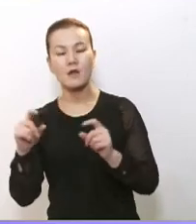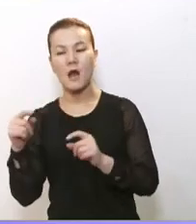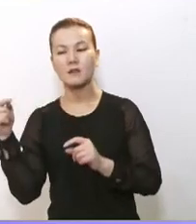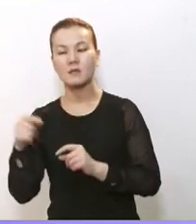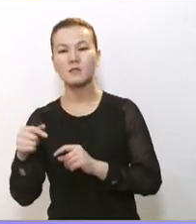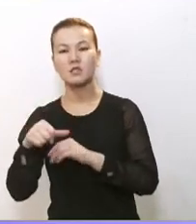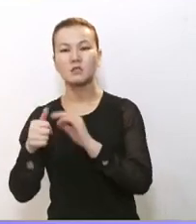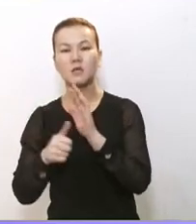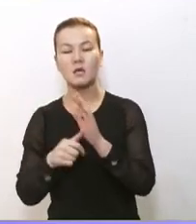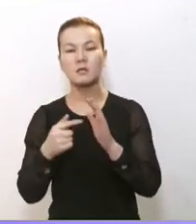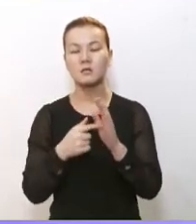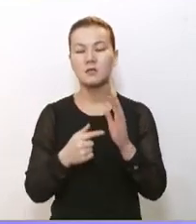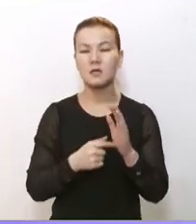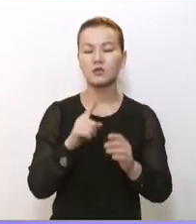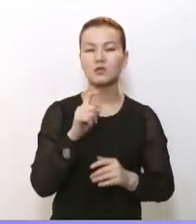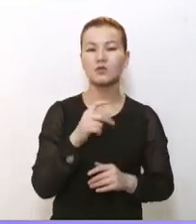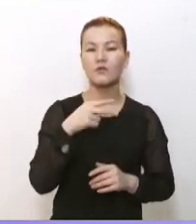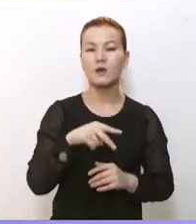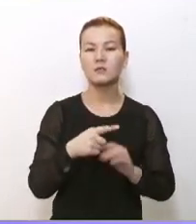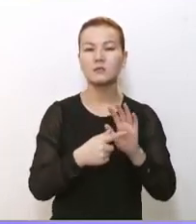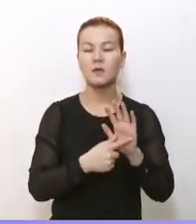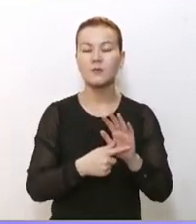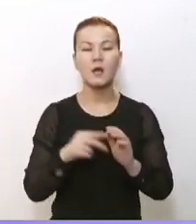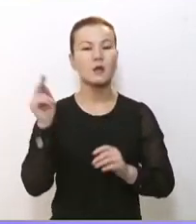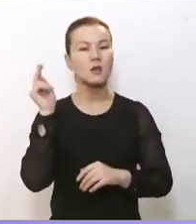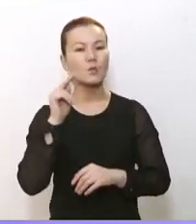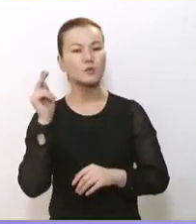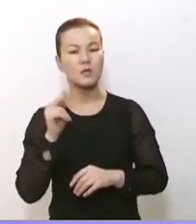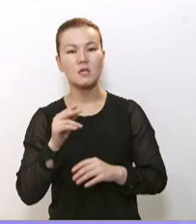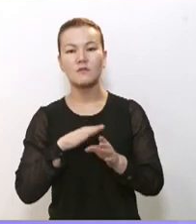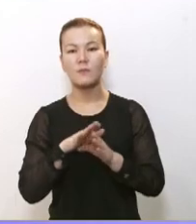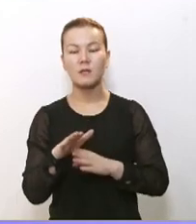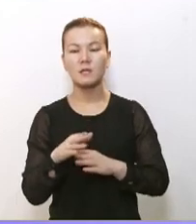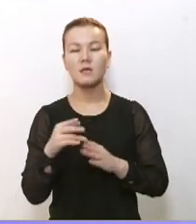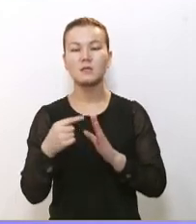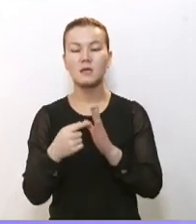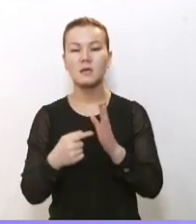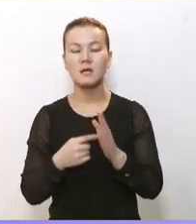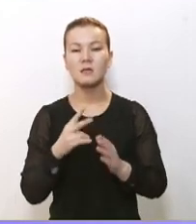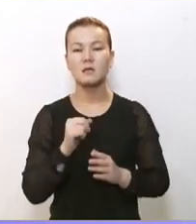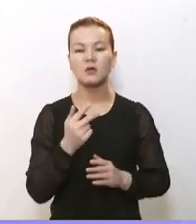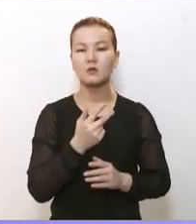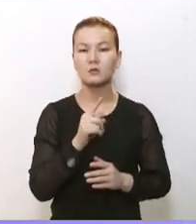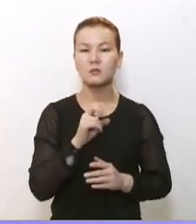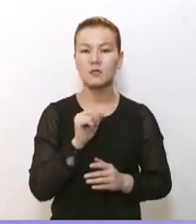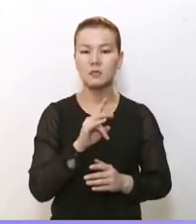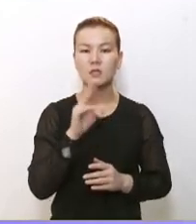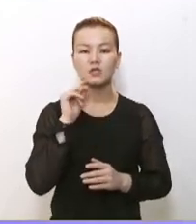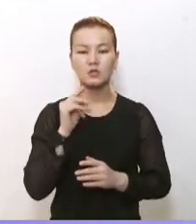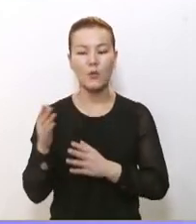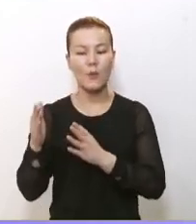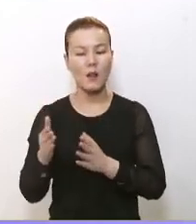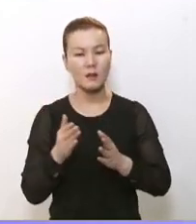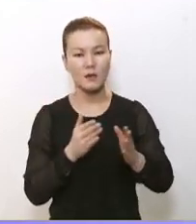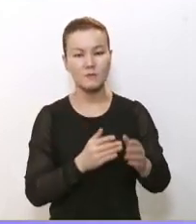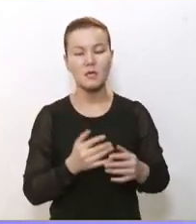1016 разделить на 127. Научились выполнять деление на трехзначное число по алгоритму.